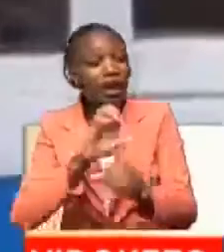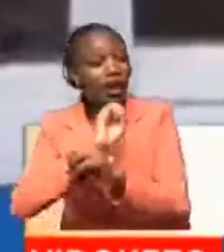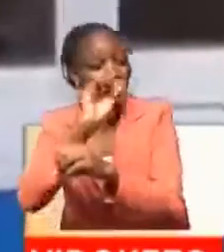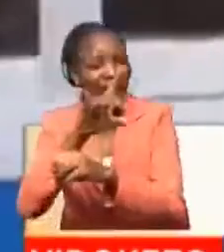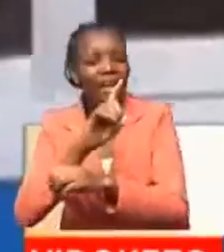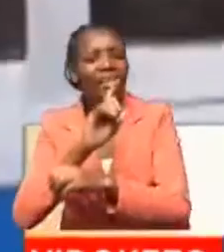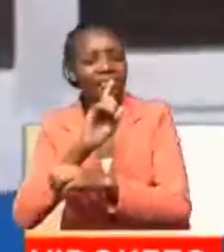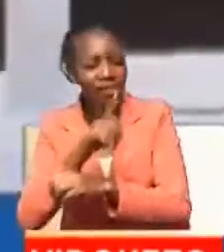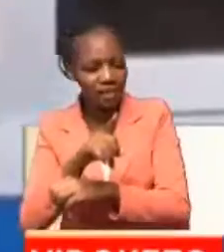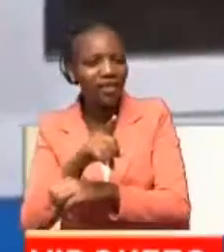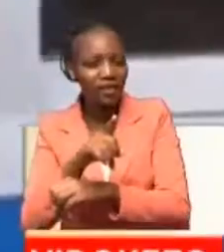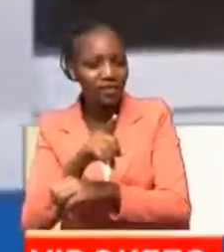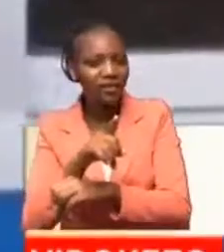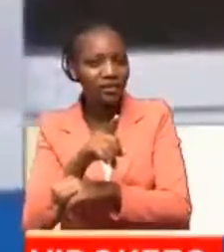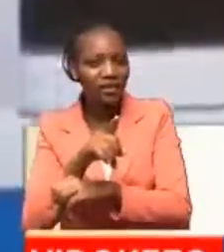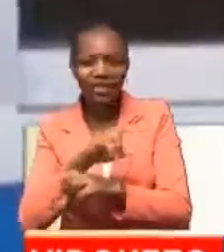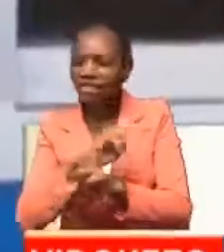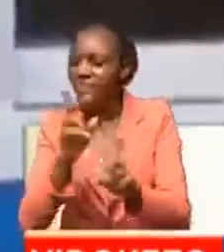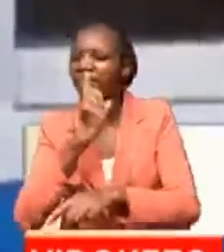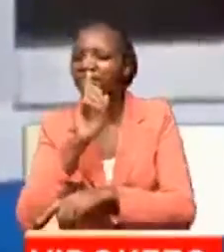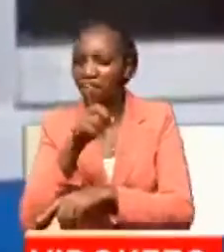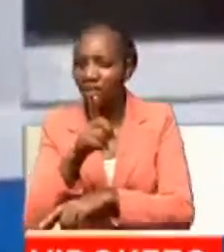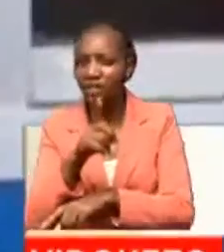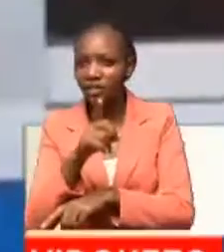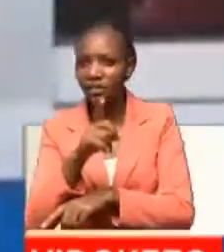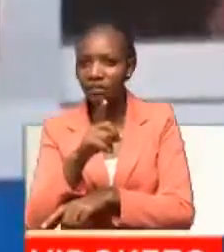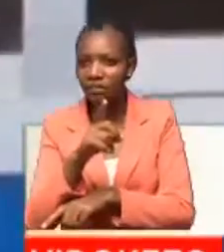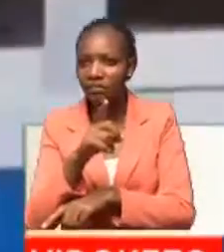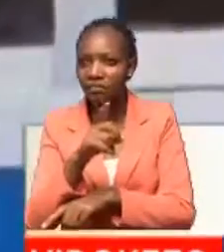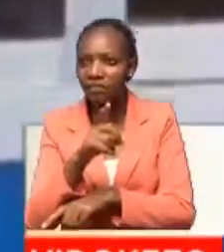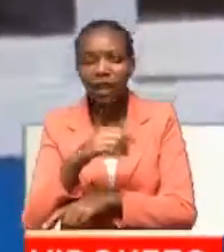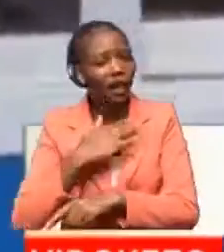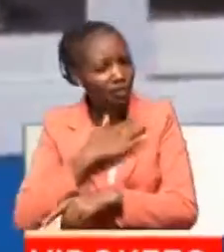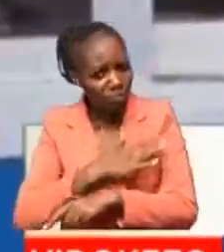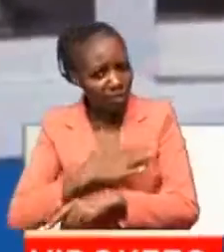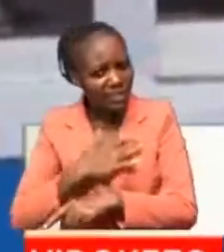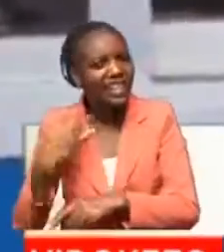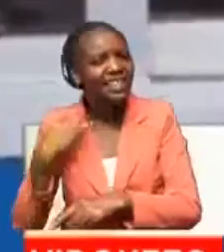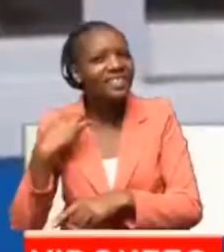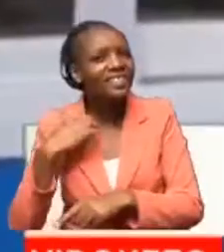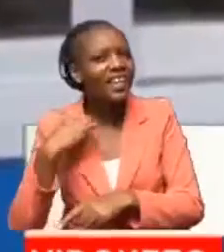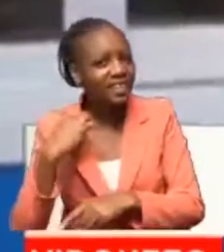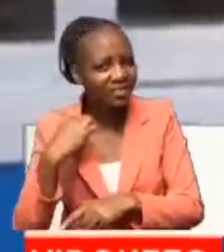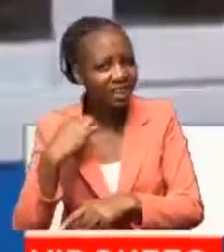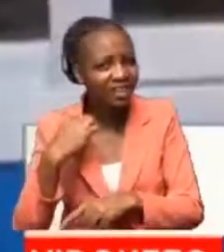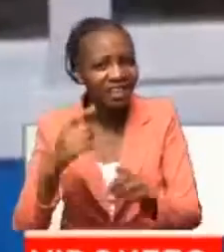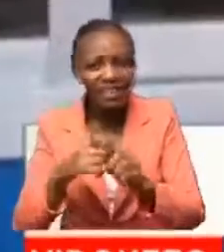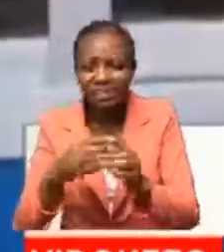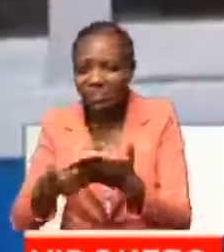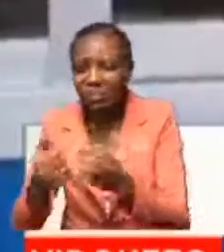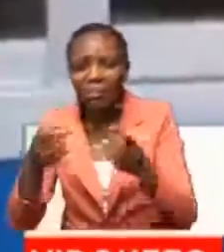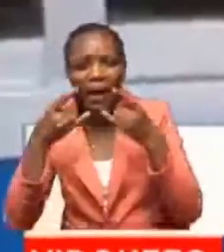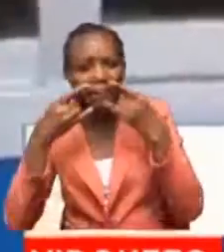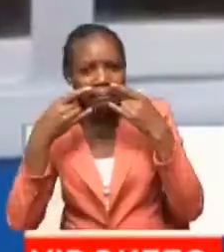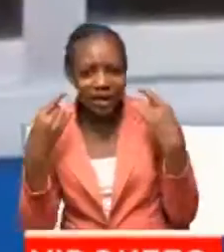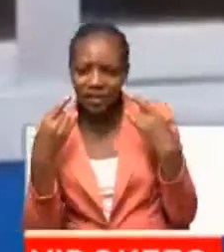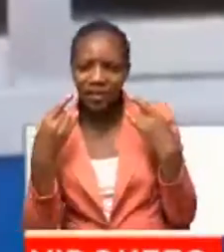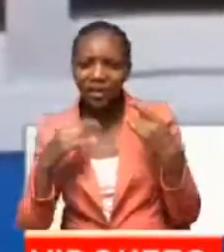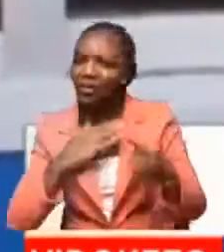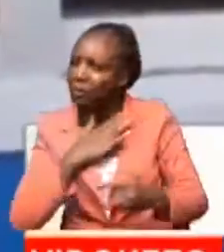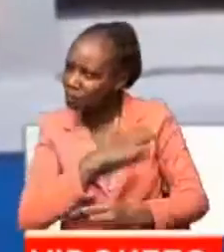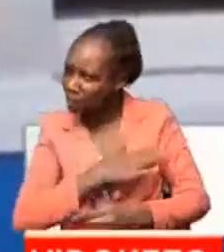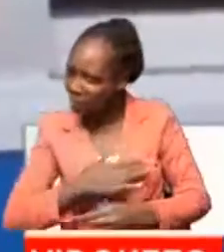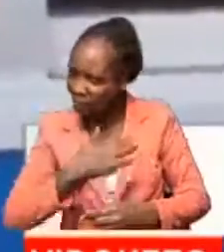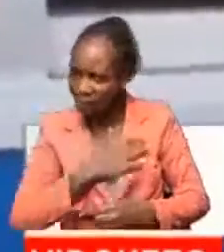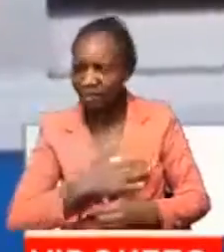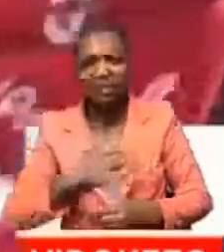sasa, asifai. Kwani waninunulia hiyo kitu cha shilingi 30 tu huwezi kupata? 20 huwezi kupata. Wewe mwenyewe huwezi kutafuta tambara